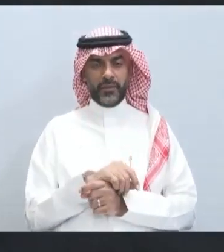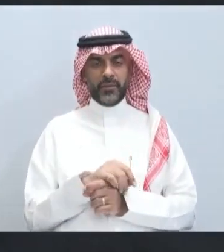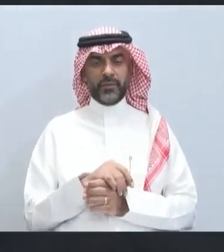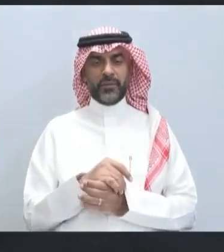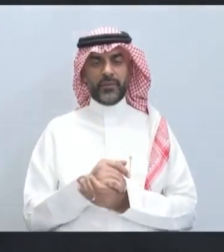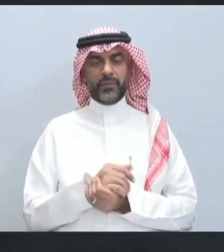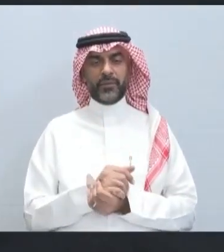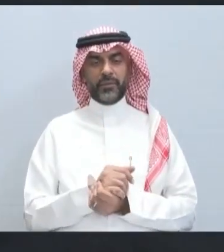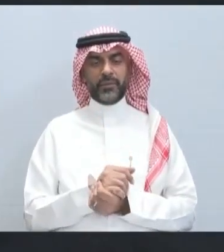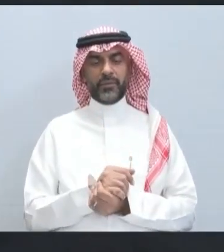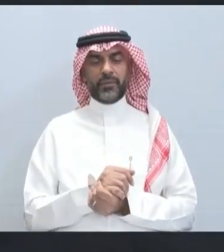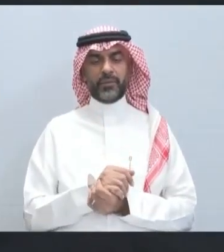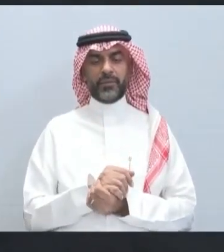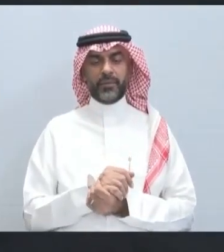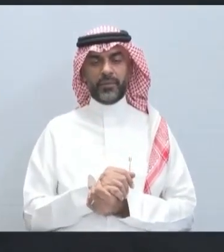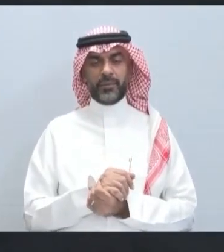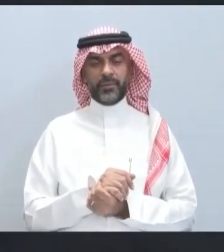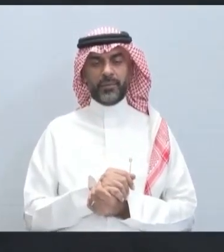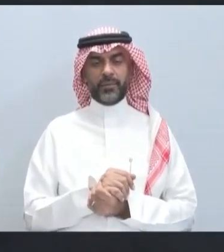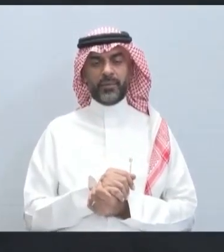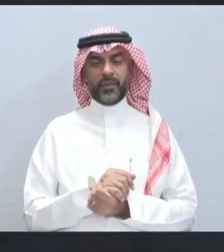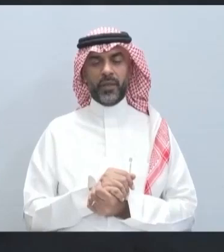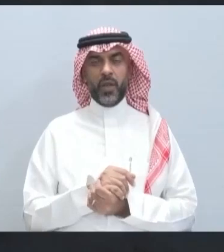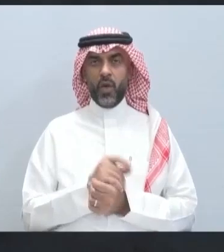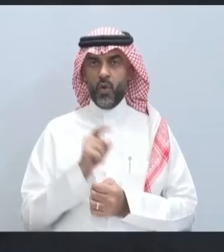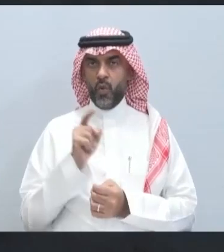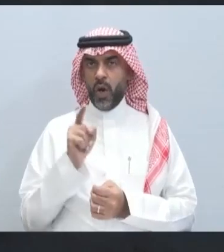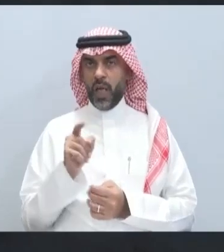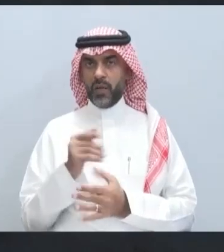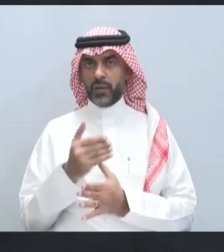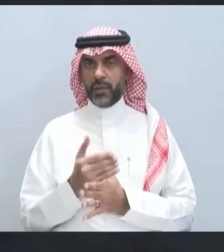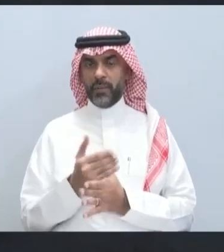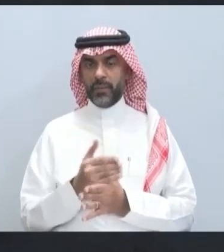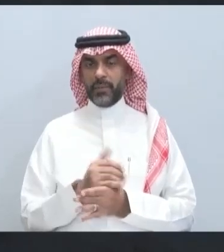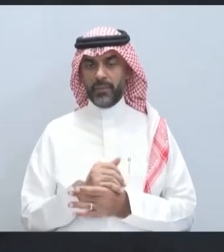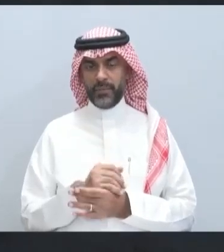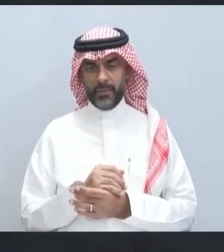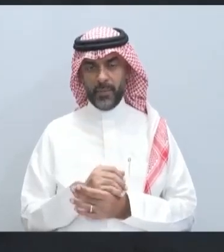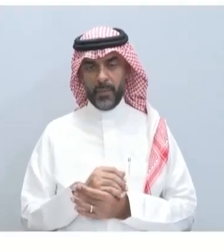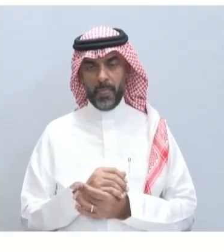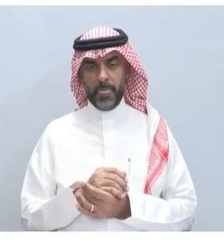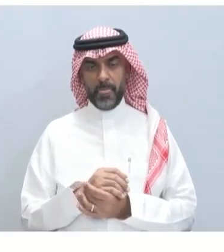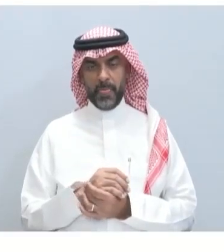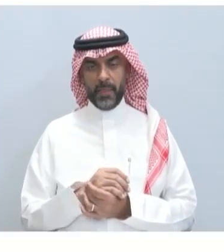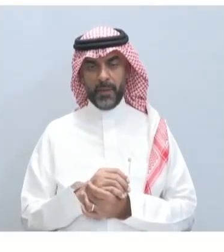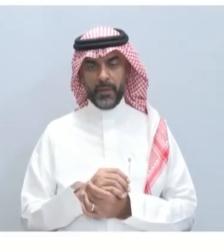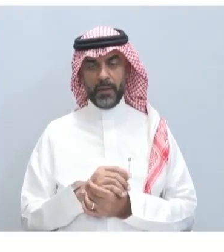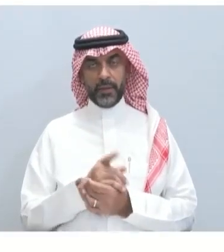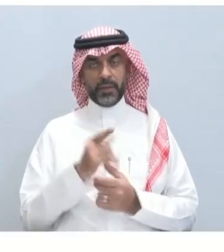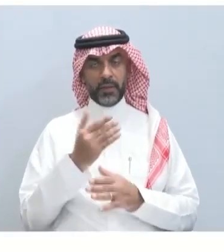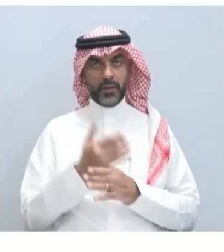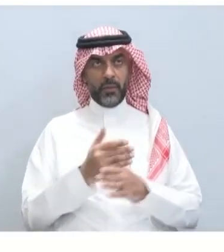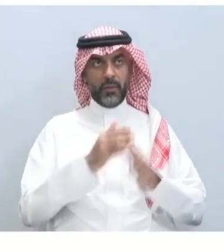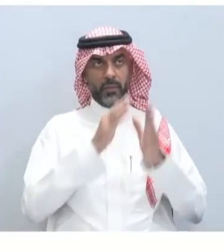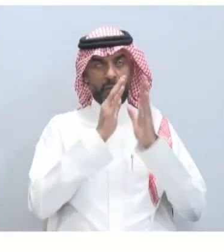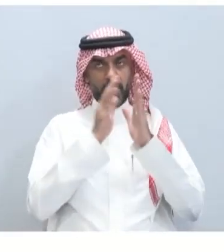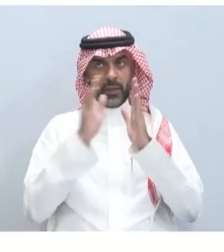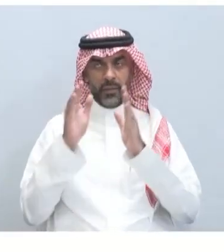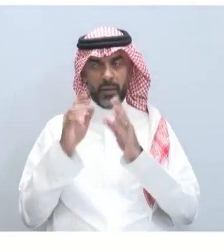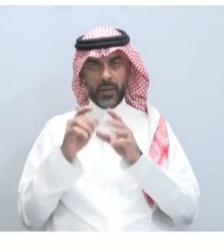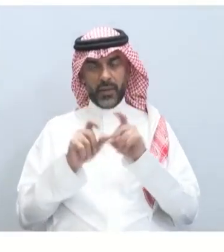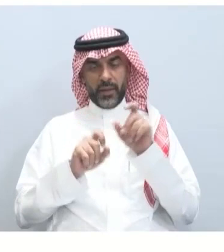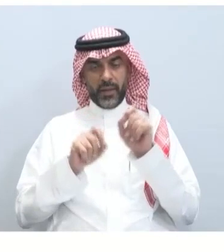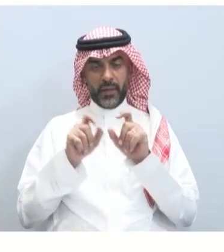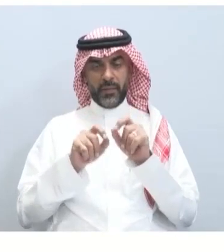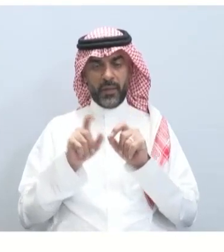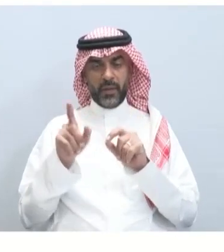الرقميه وهذه يعني وضعت لاجل ماذا لان المكتبات ومراكز المعلوماتيه